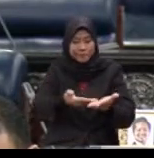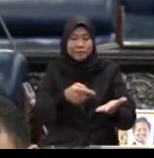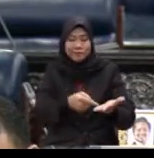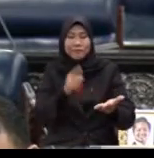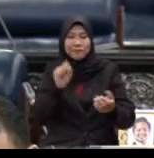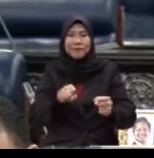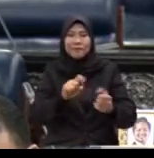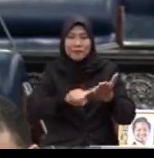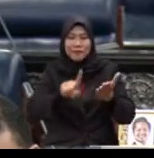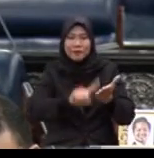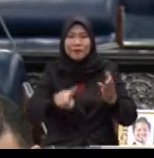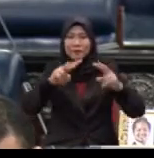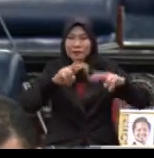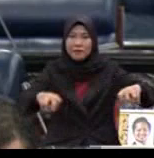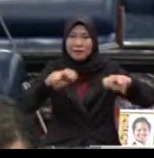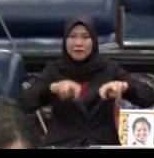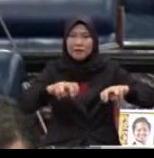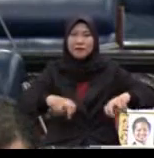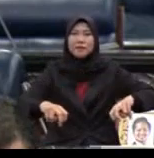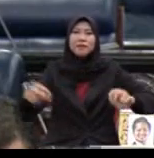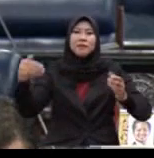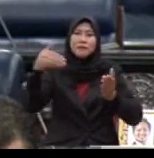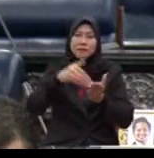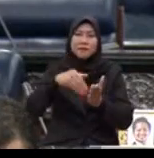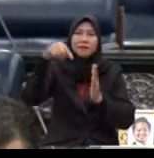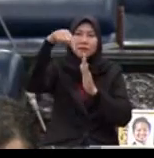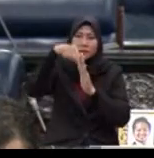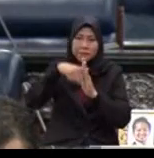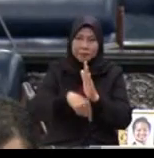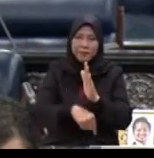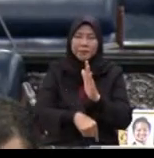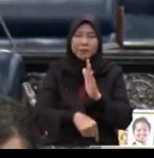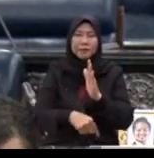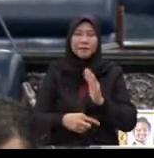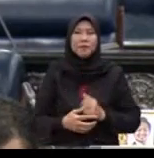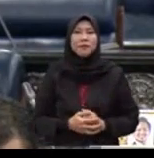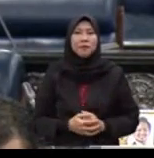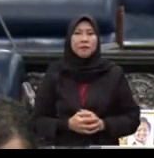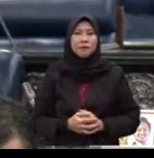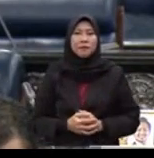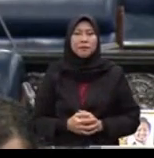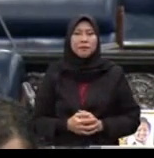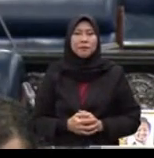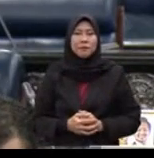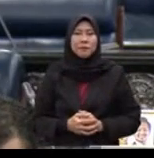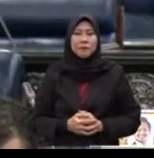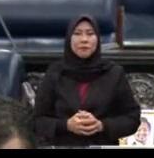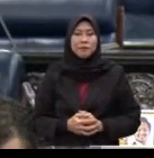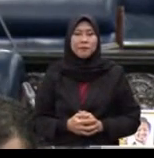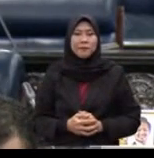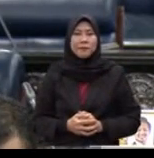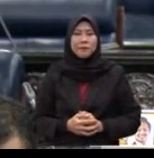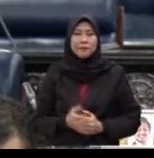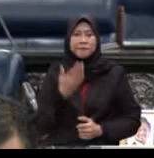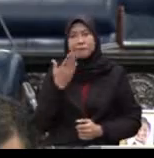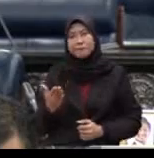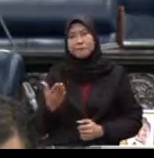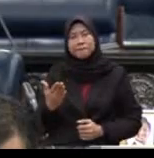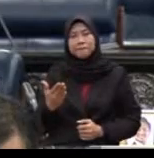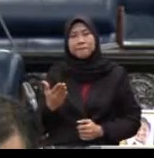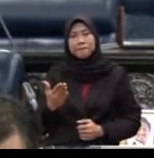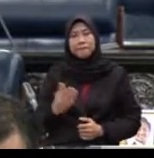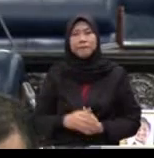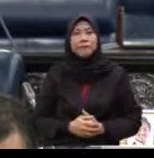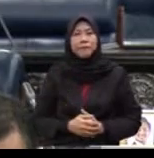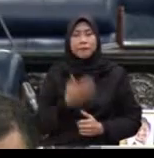diteliti dengan lebih mendalam dalam apa ini dalam proses ini sekian terima kasih